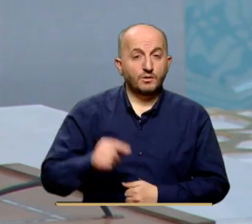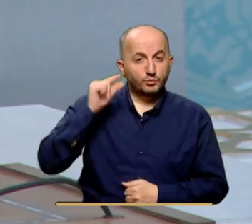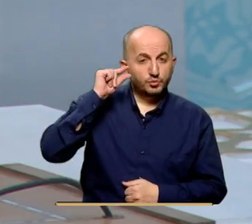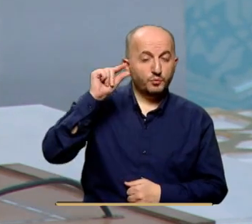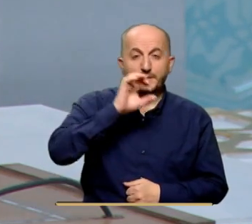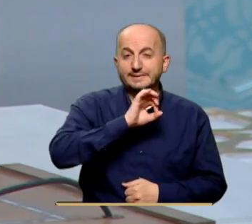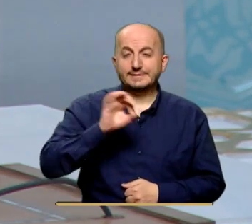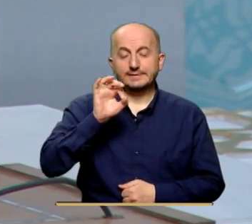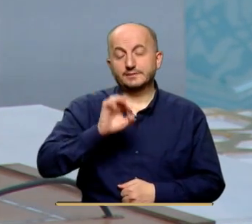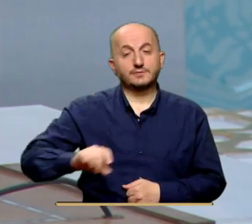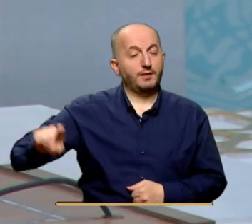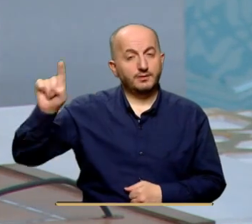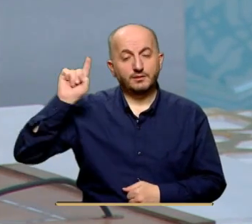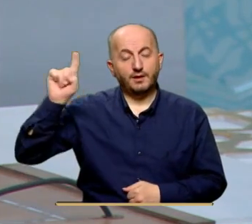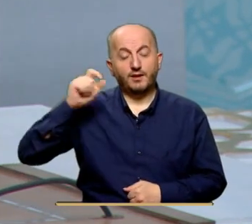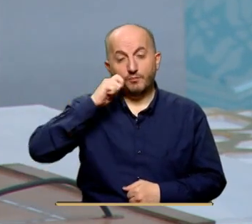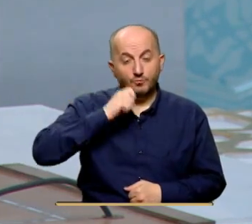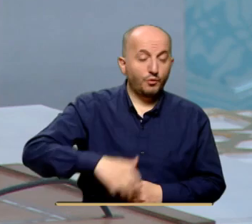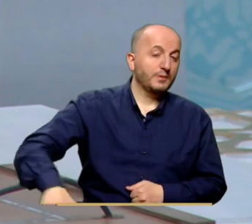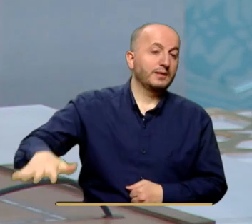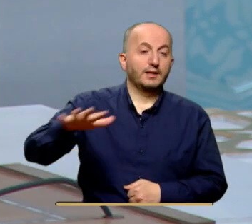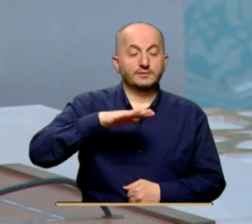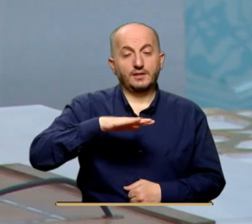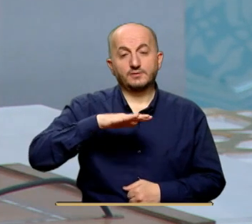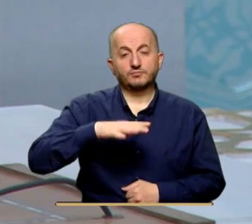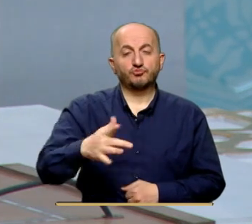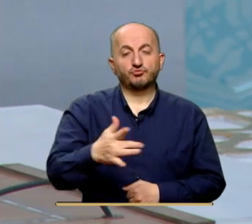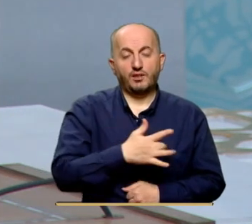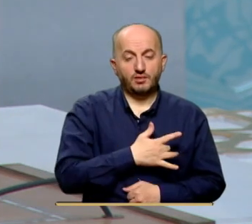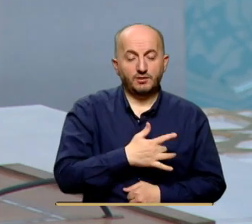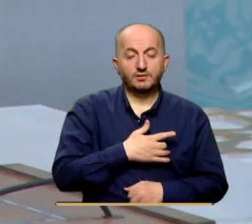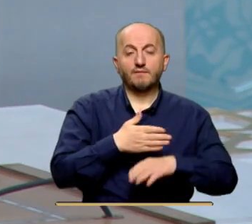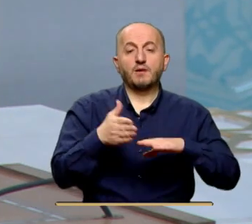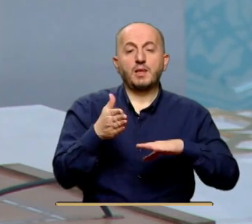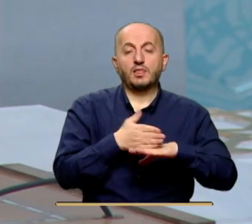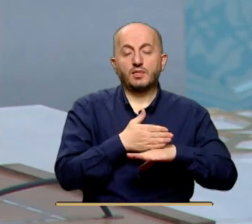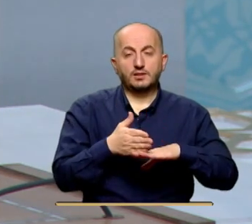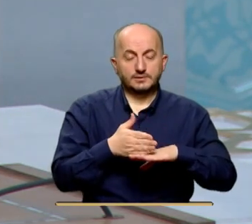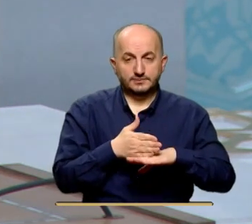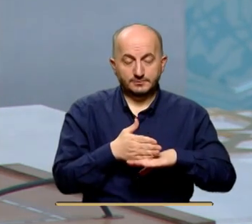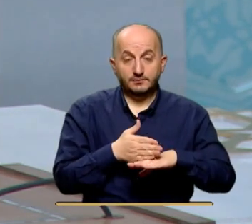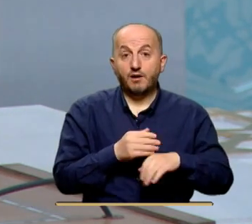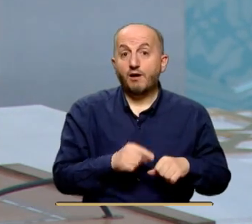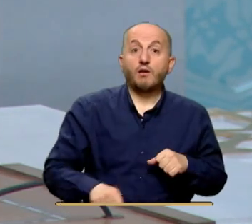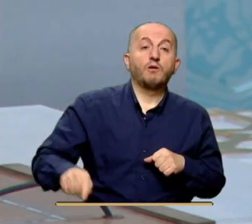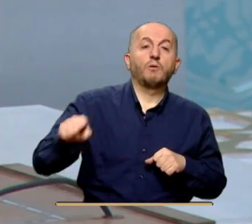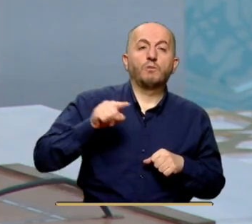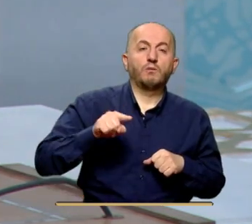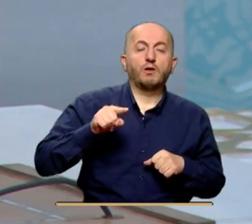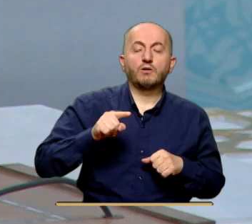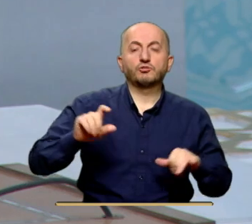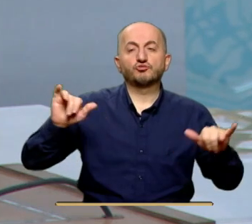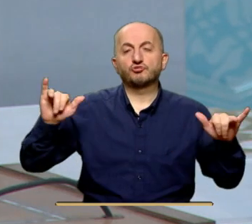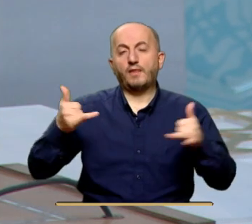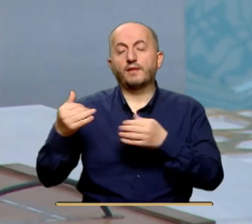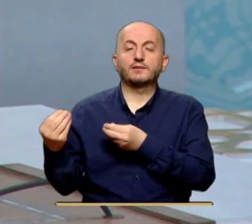Şüphesiz ki Allah müminlerden canlarını ve mallarını onlara